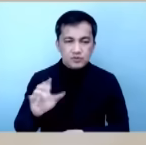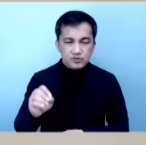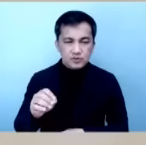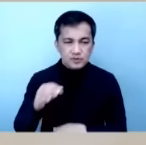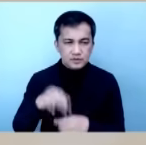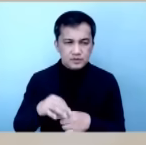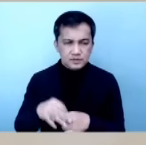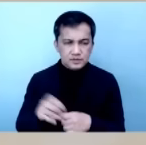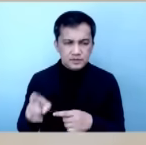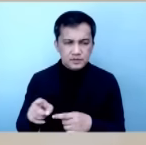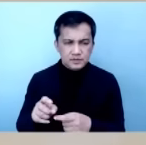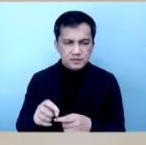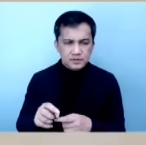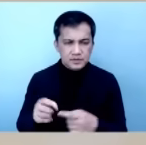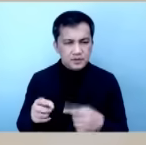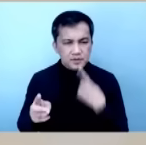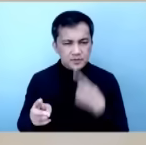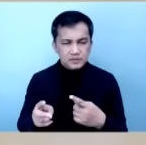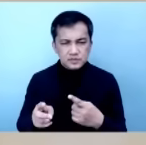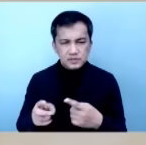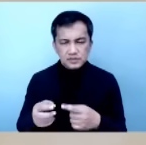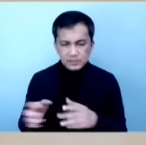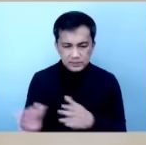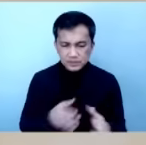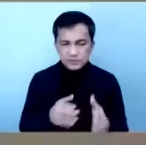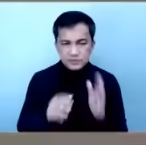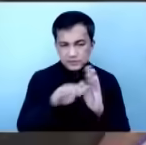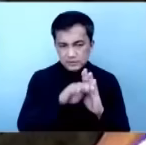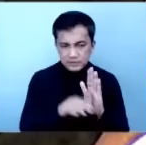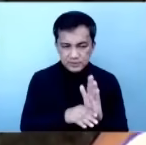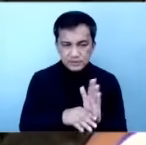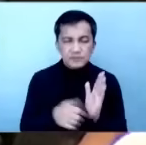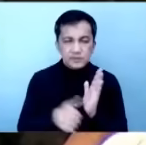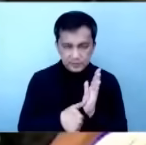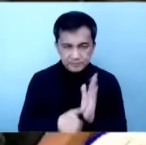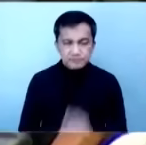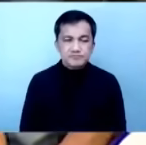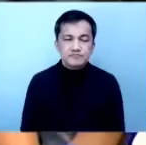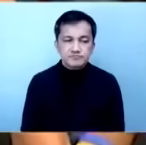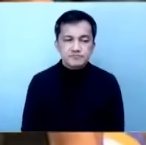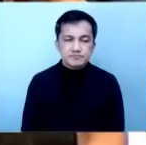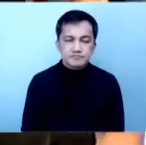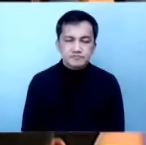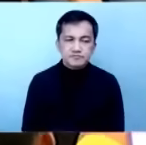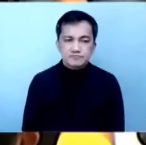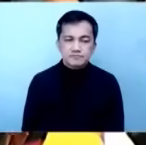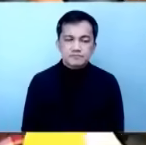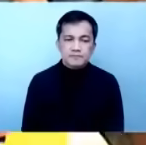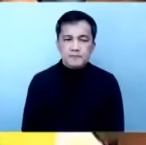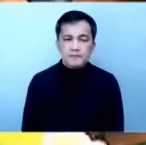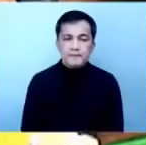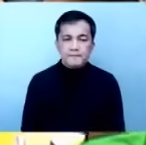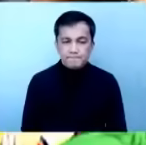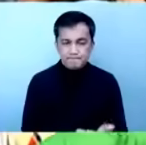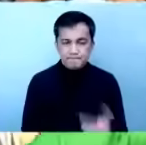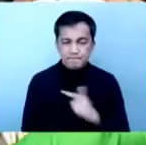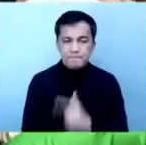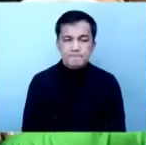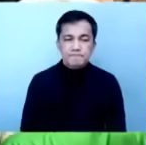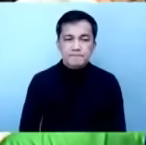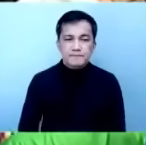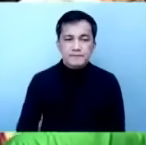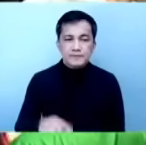bala Bangsamoro inayos na namin listahan mot nagbabalita mula sa frontline Mar